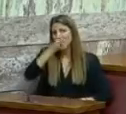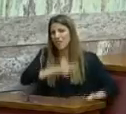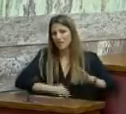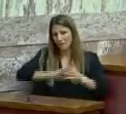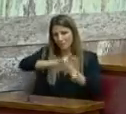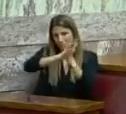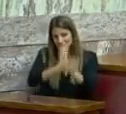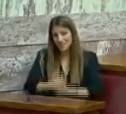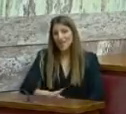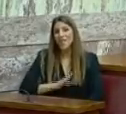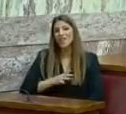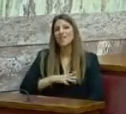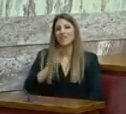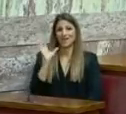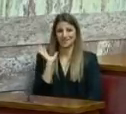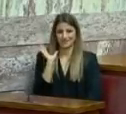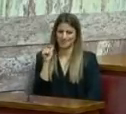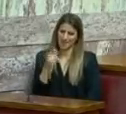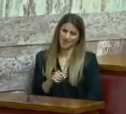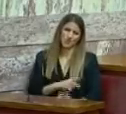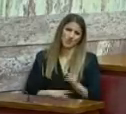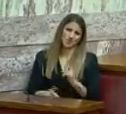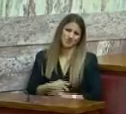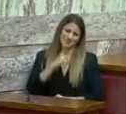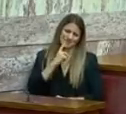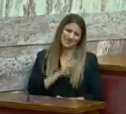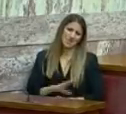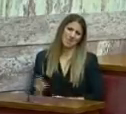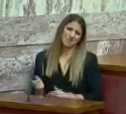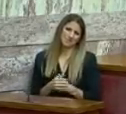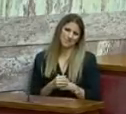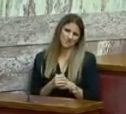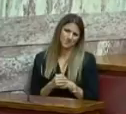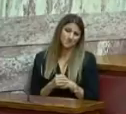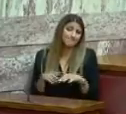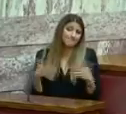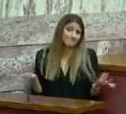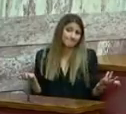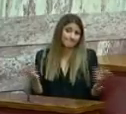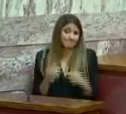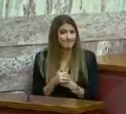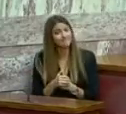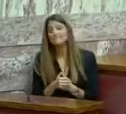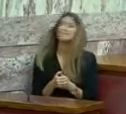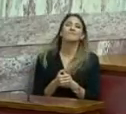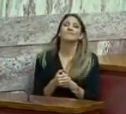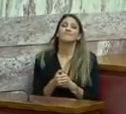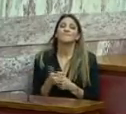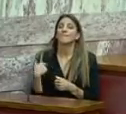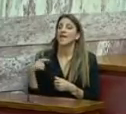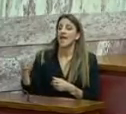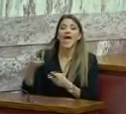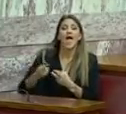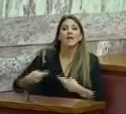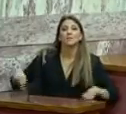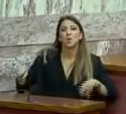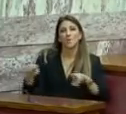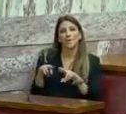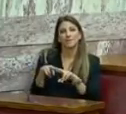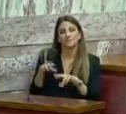αλήθειας. Περί αυτού πρόκειται. Από αυτή την άποψη, η λειτουργία της Επιτροπής